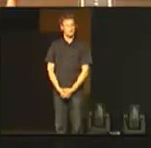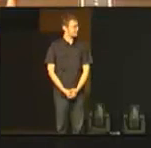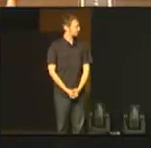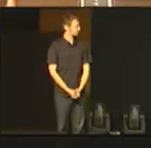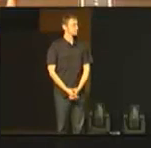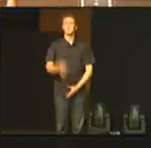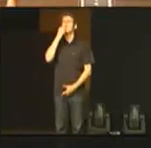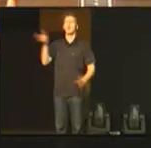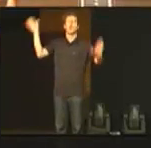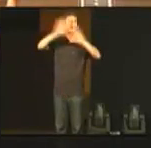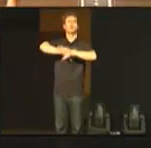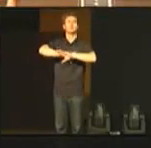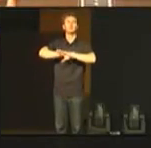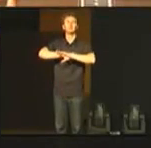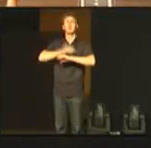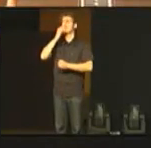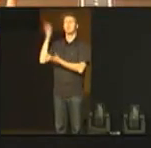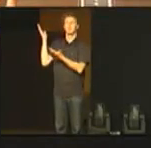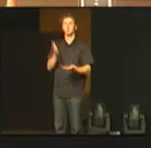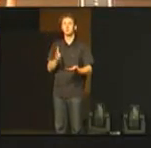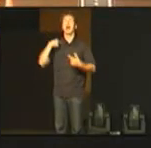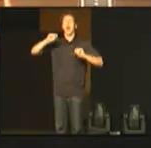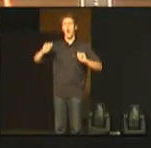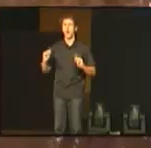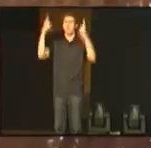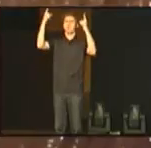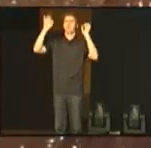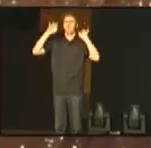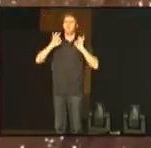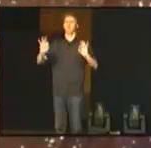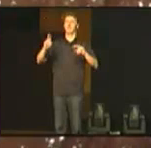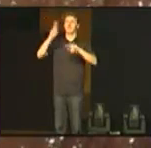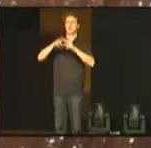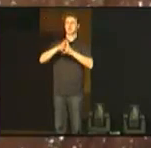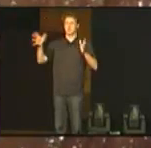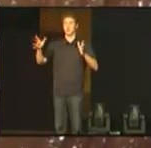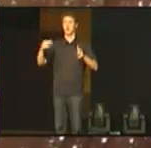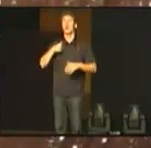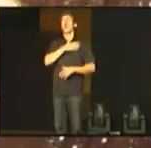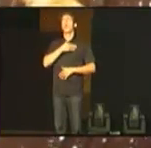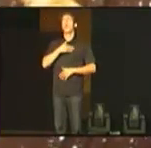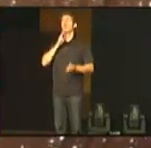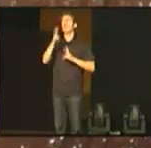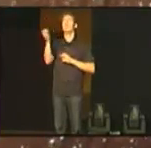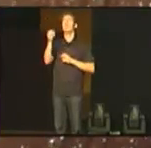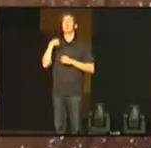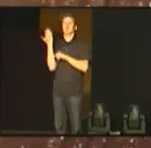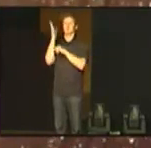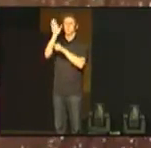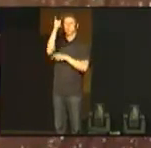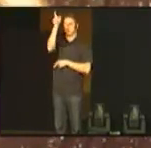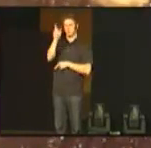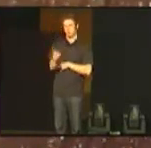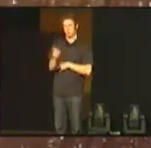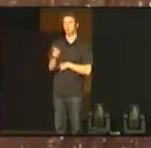Bona nit a tothom, benvinguts. Comencem oficialment la festa major i vull, per començar, presentar-vos a una